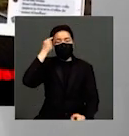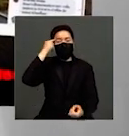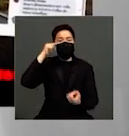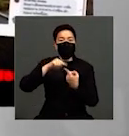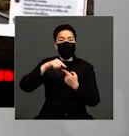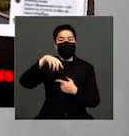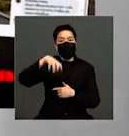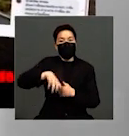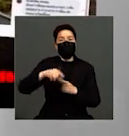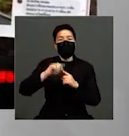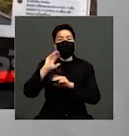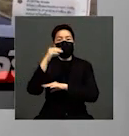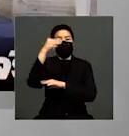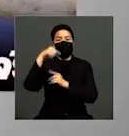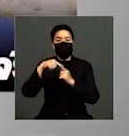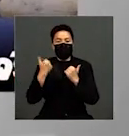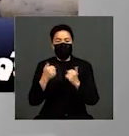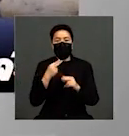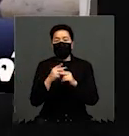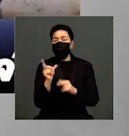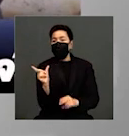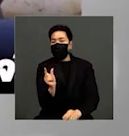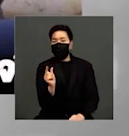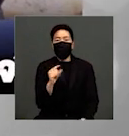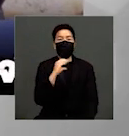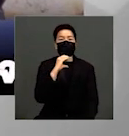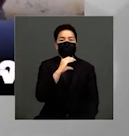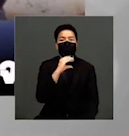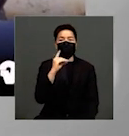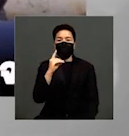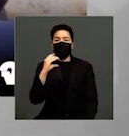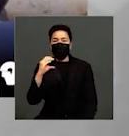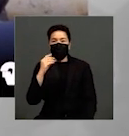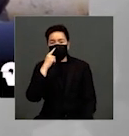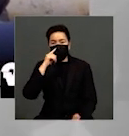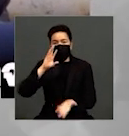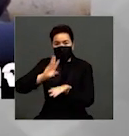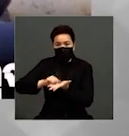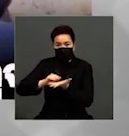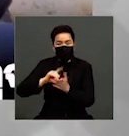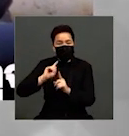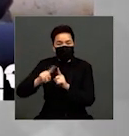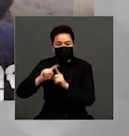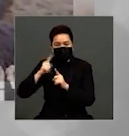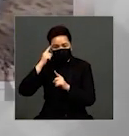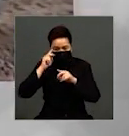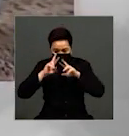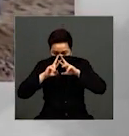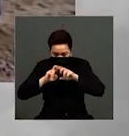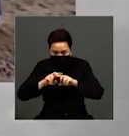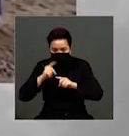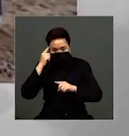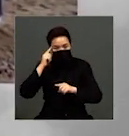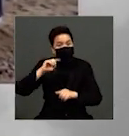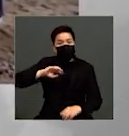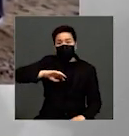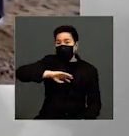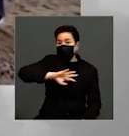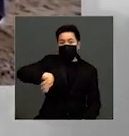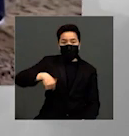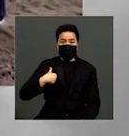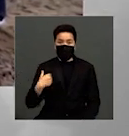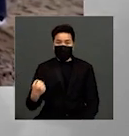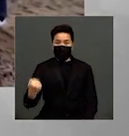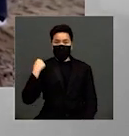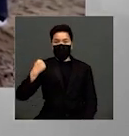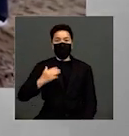นี้เพื่อประมวลนะครับพอประมวลเสร็จปุ๊บเราตรวจสอบว่าเรื่องนี้ปปช.มีคำร้องมาหรือยังตรวจรับไว้ยังมีการดำเนินการถึงขั้นตอนไหน